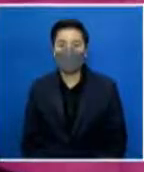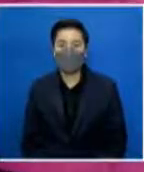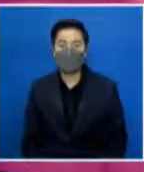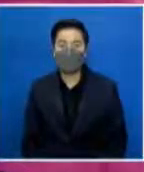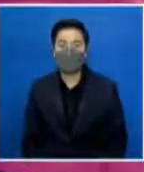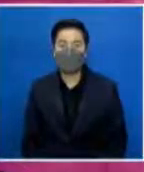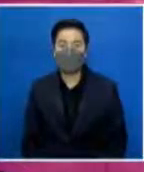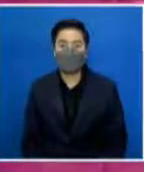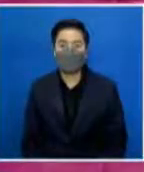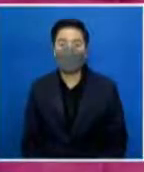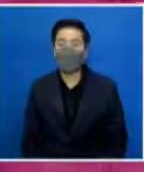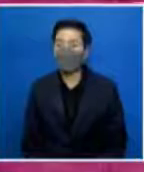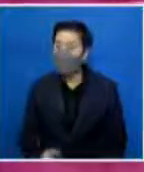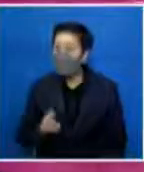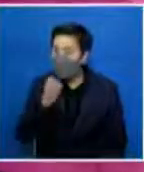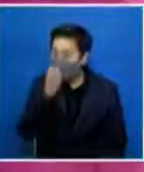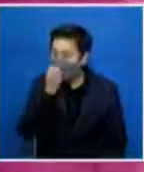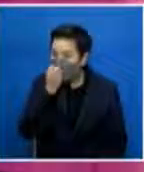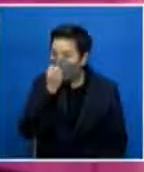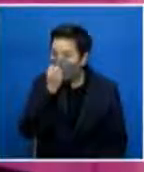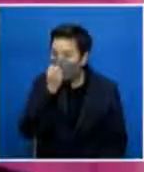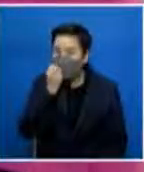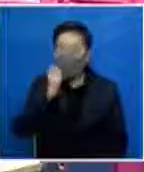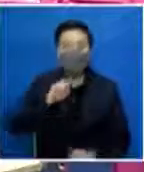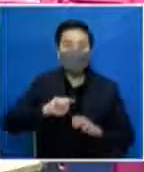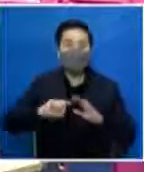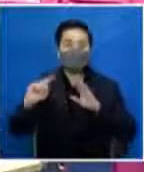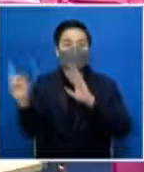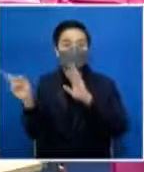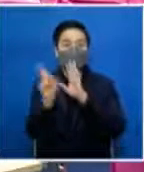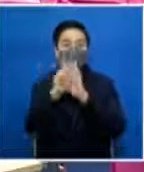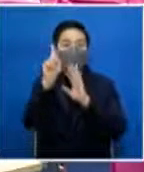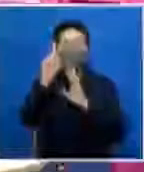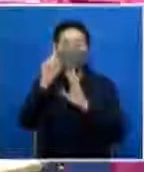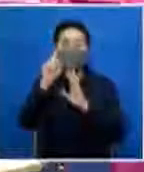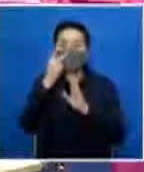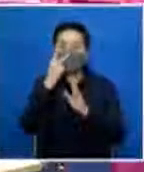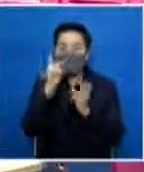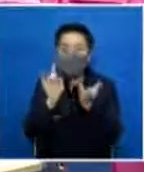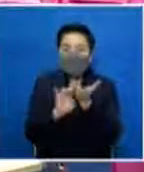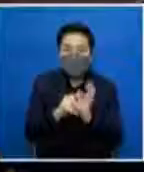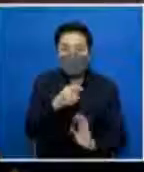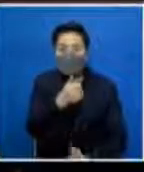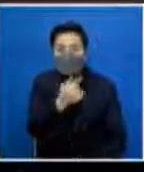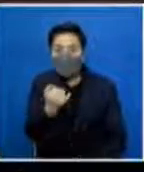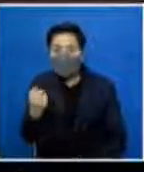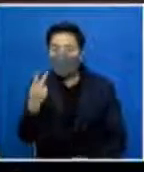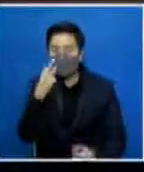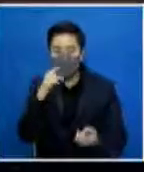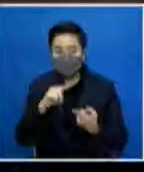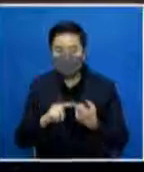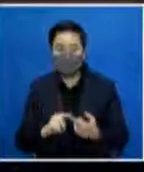โดยจะทำการทดลองเครื่องออกรางวัลไฟฟ้าอัตโนมัติเพื่อทดสอบประสิทธิภาพการทำงาน1ครั้งค่ะ